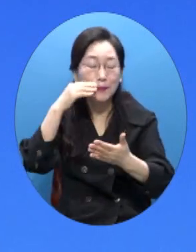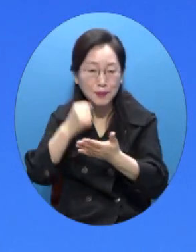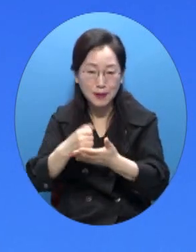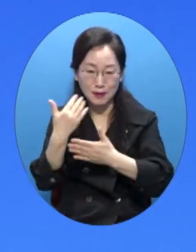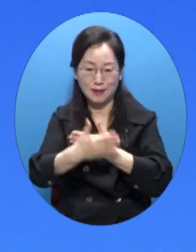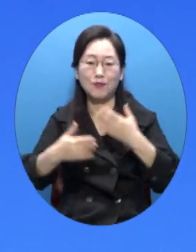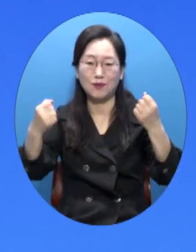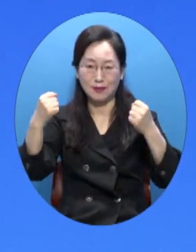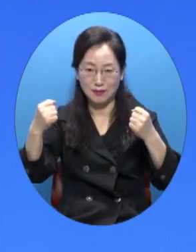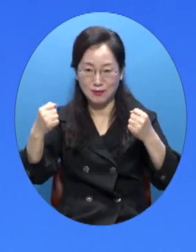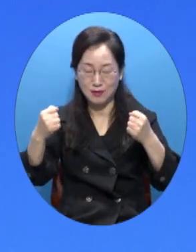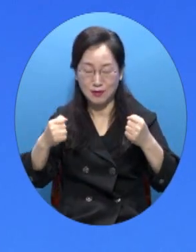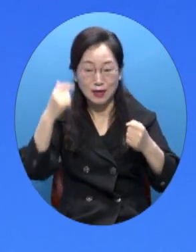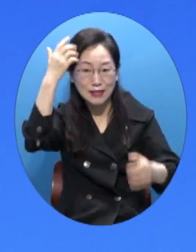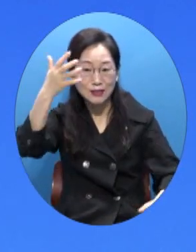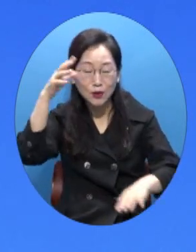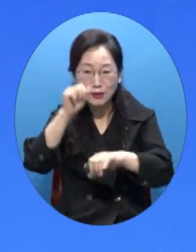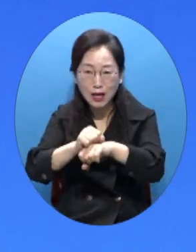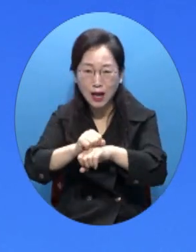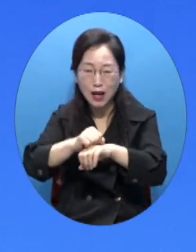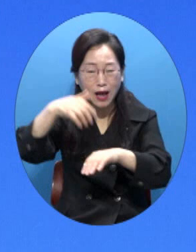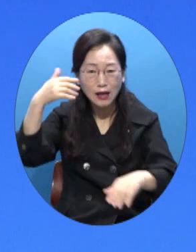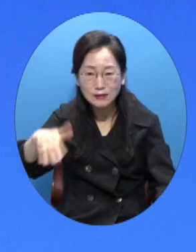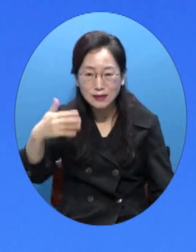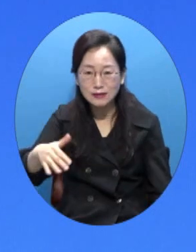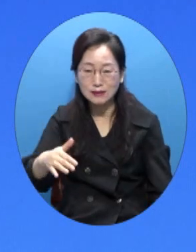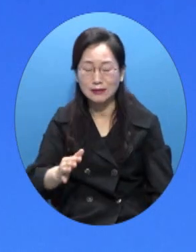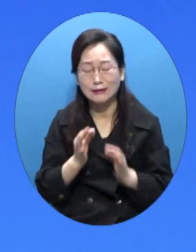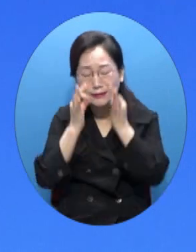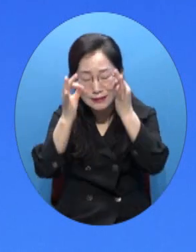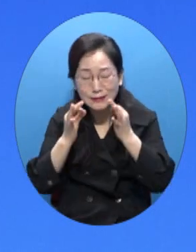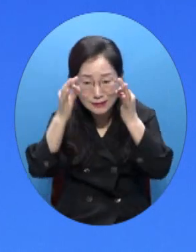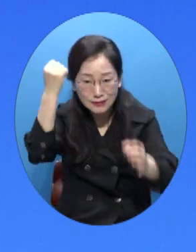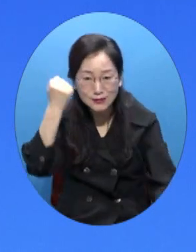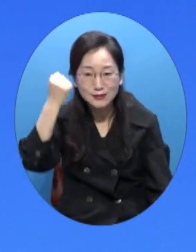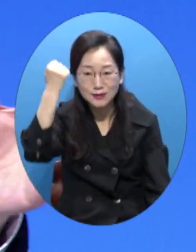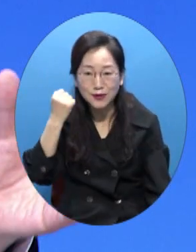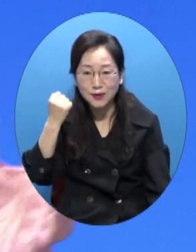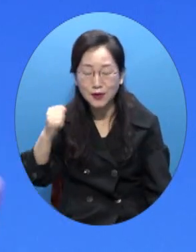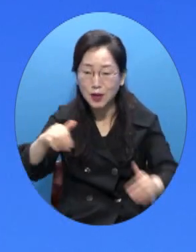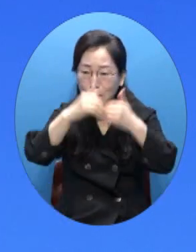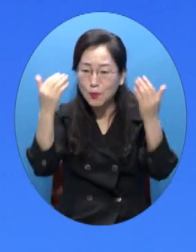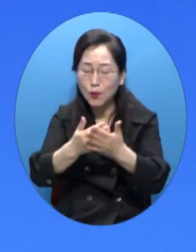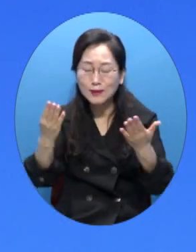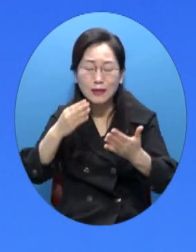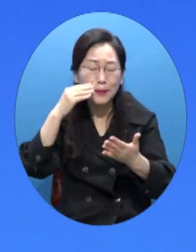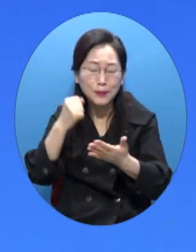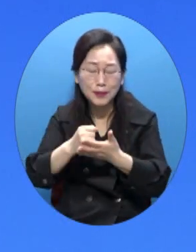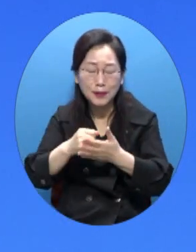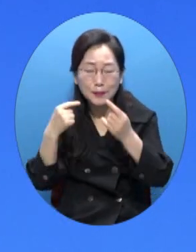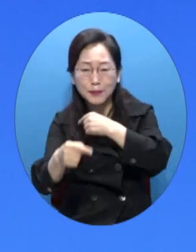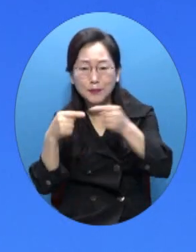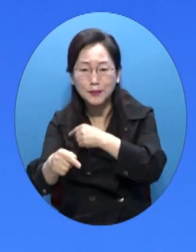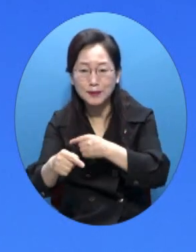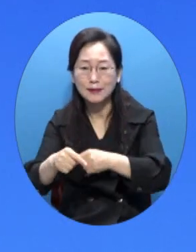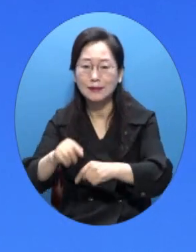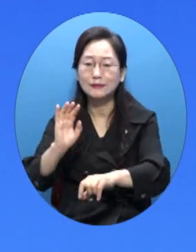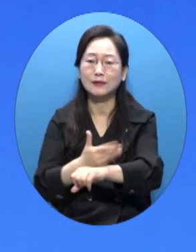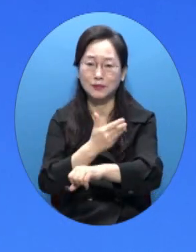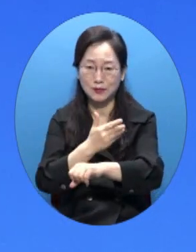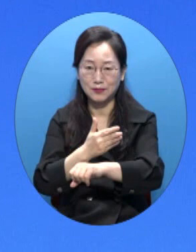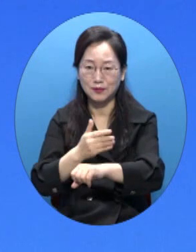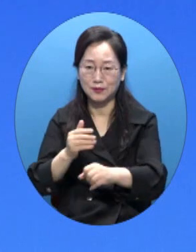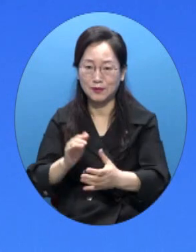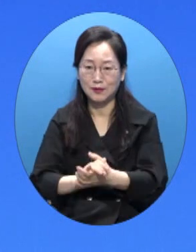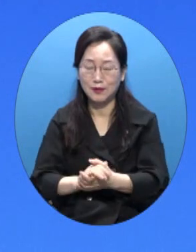되는데 영혼이 잘 되지 않은 상태에서 내가 아무리 몸을 치고 노력한다고 해도 범사가 다 어그러져 있기 때문에 잘 될 수가 없습니다.